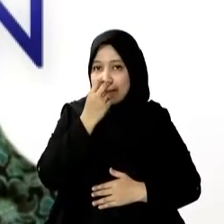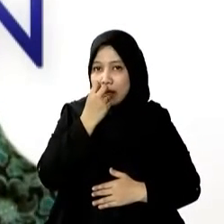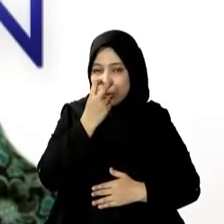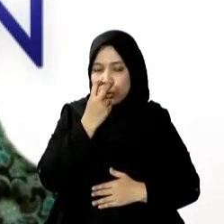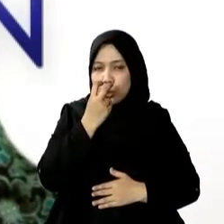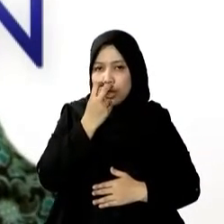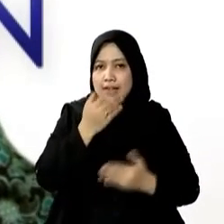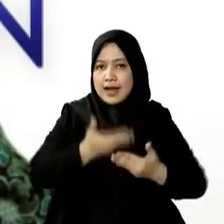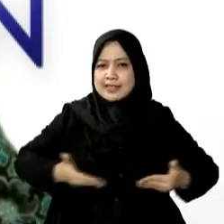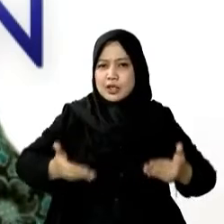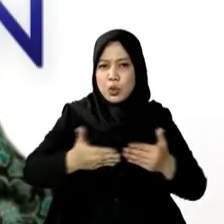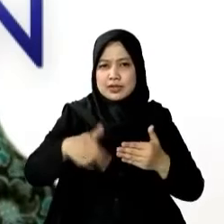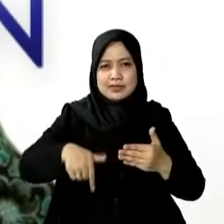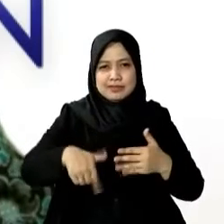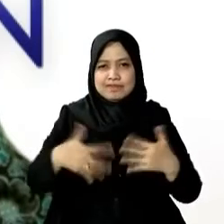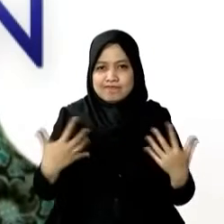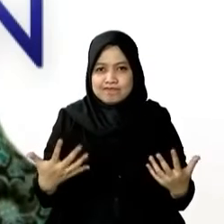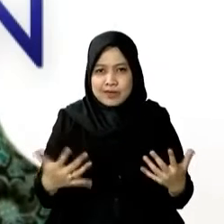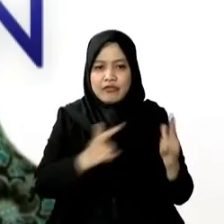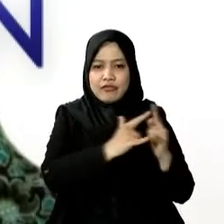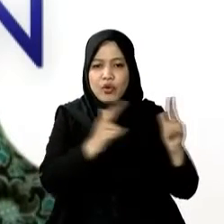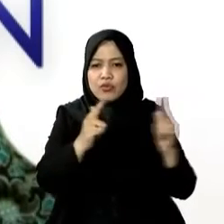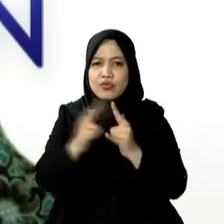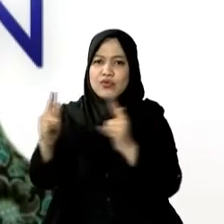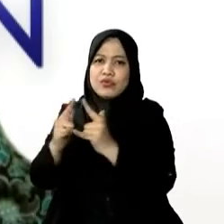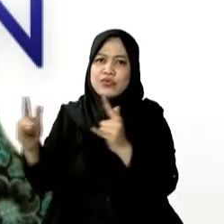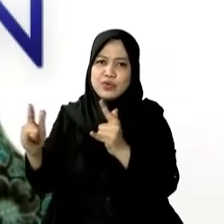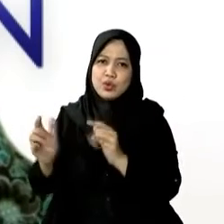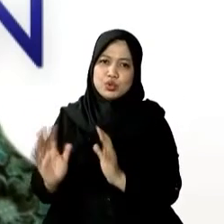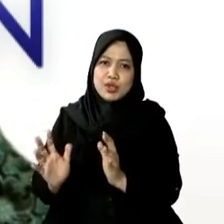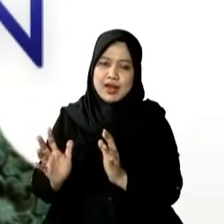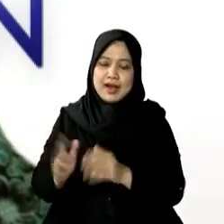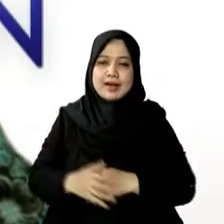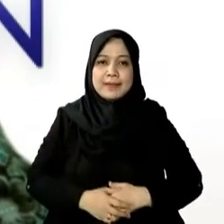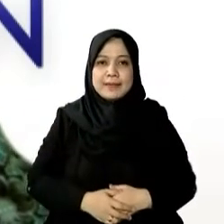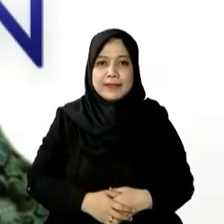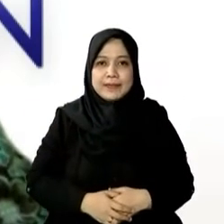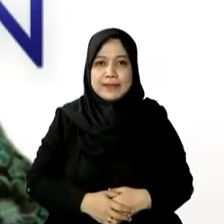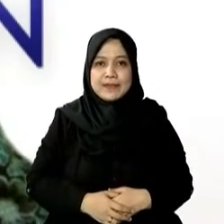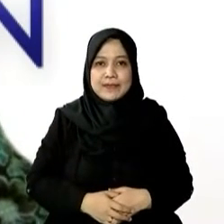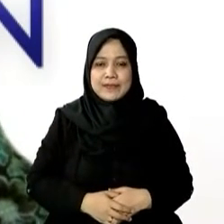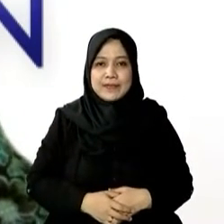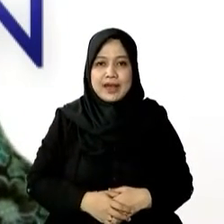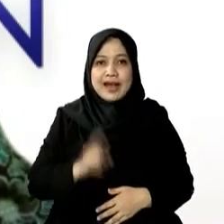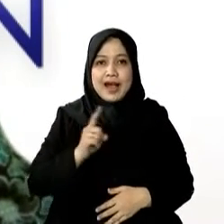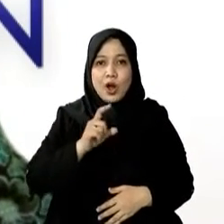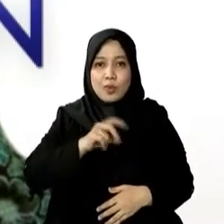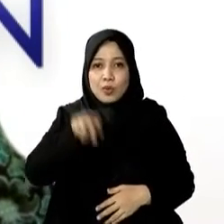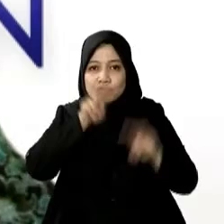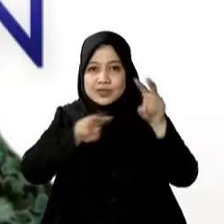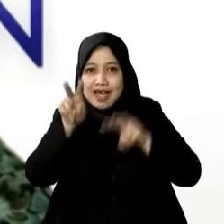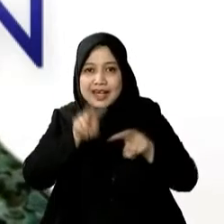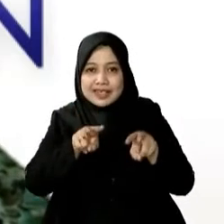kondisinya bilang penuh internet ular untuk mencari apa bedanya potong